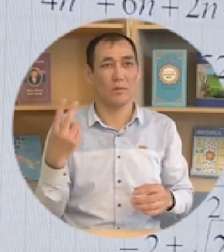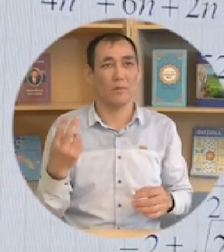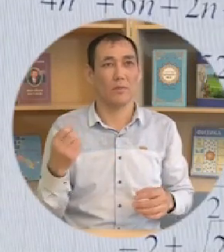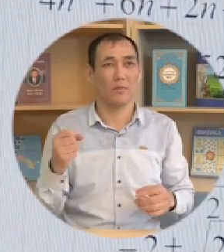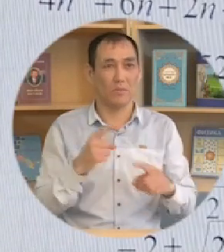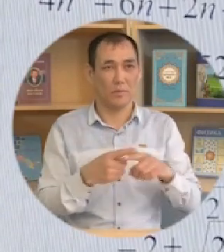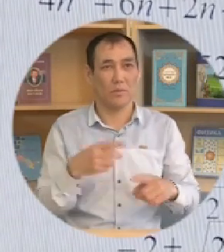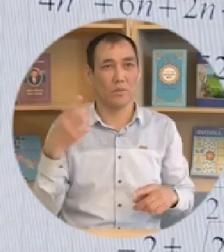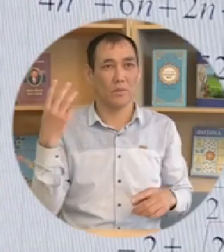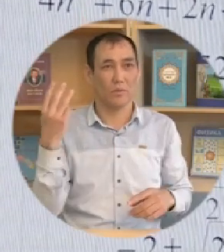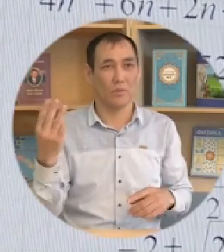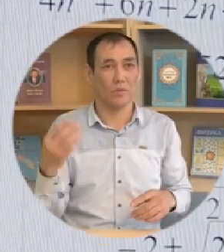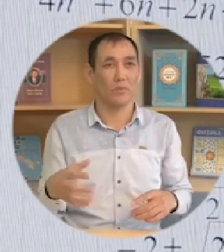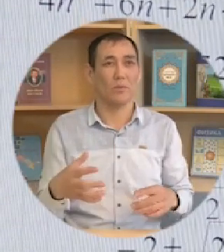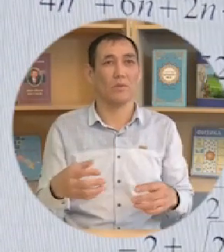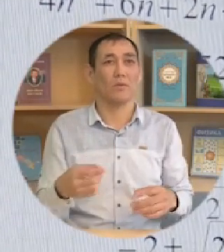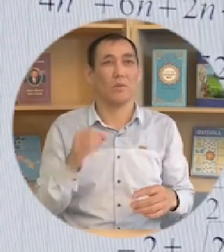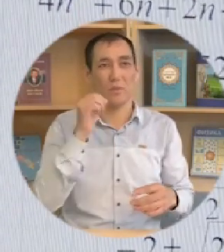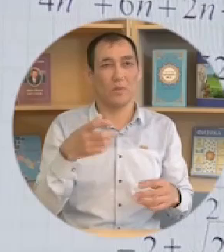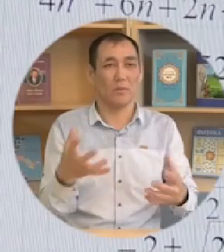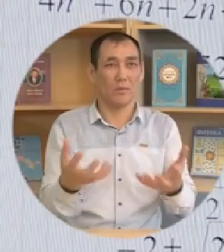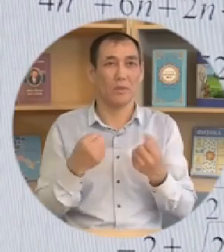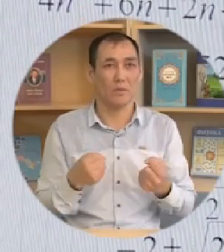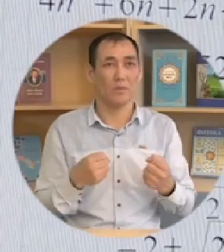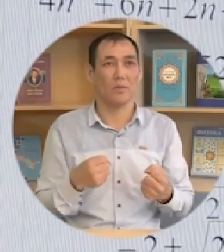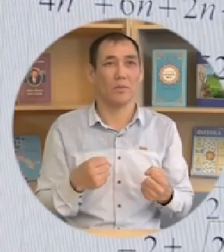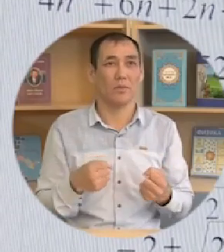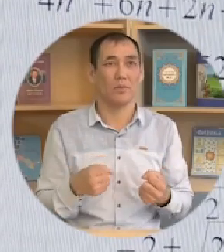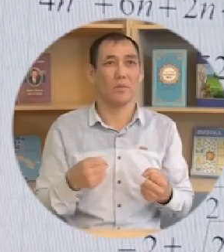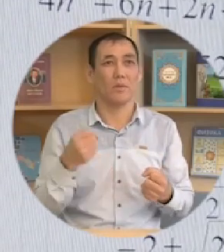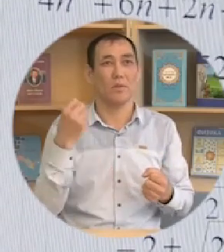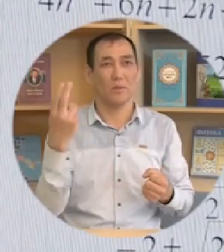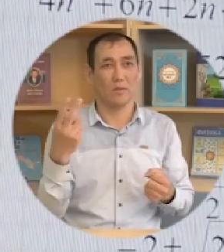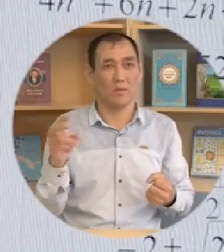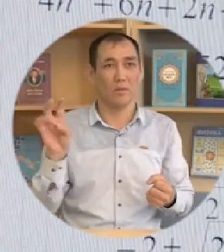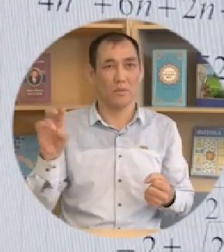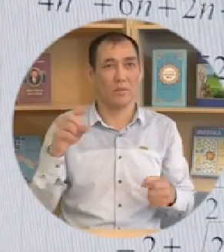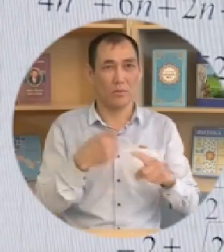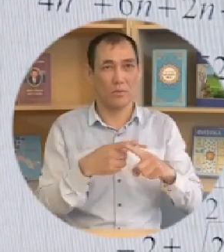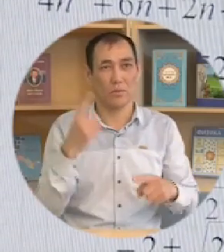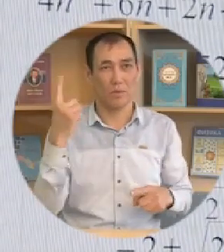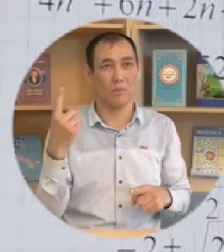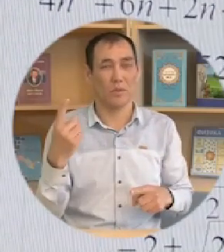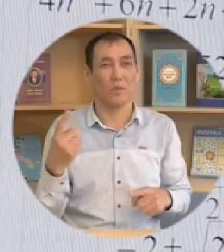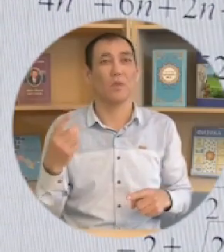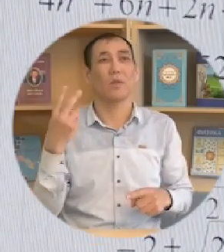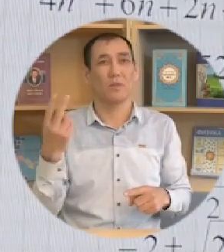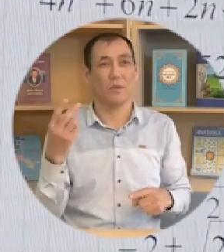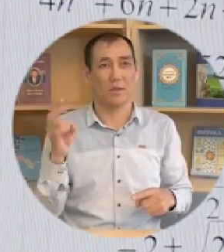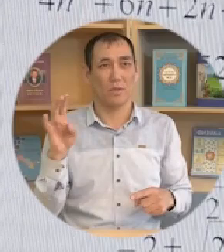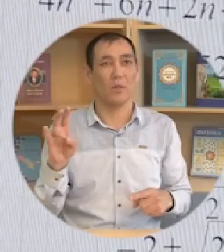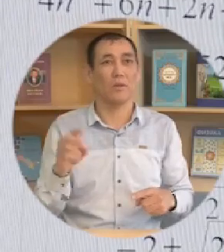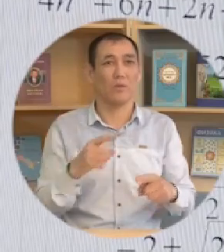3 деп алсақ, екеуінің көбеймесі яғни 2n қосылған 1,